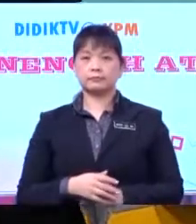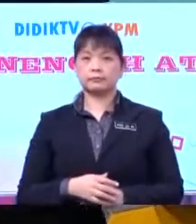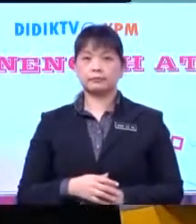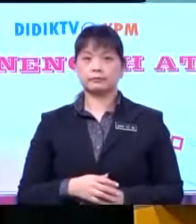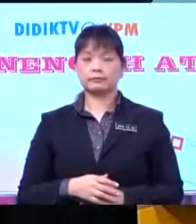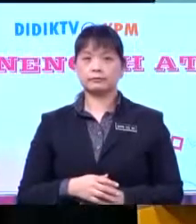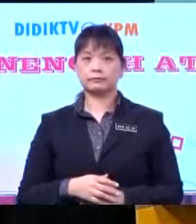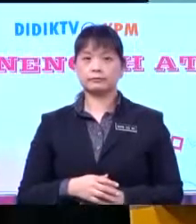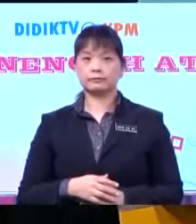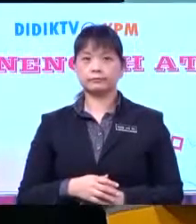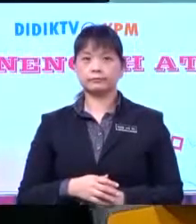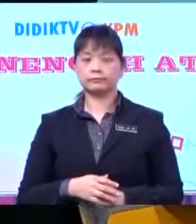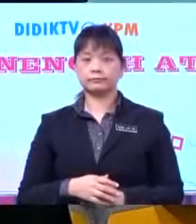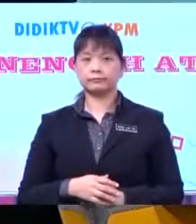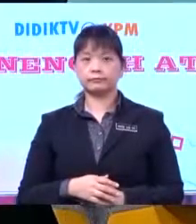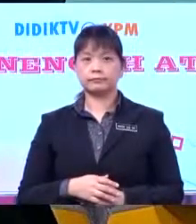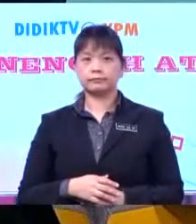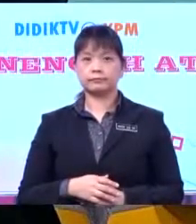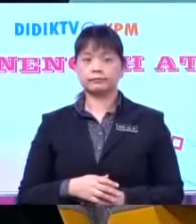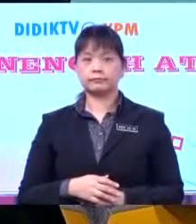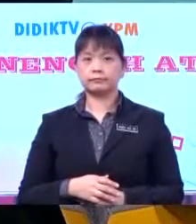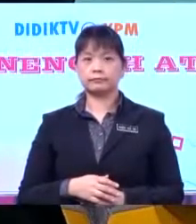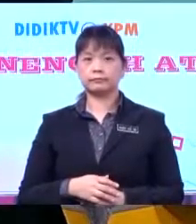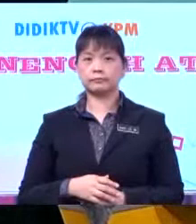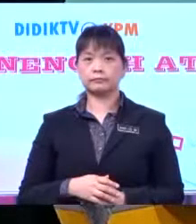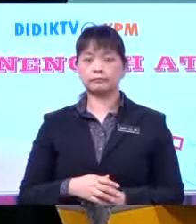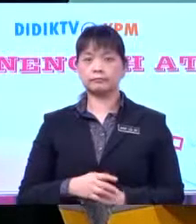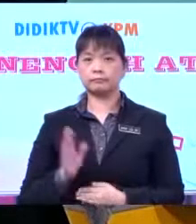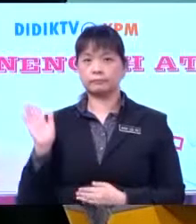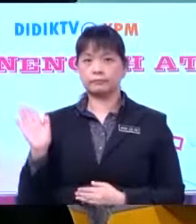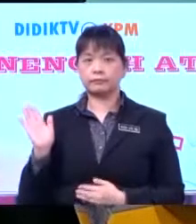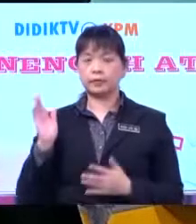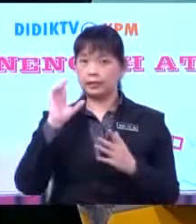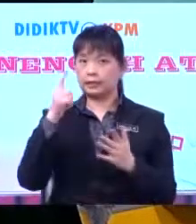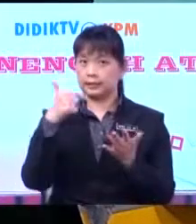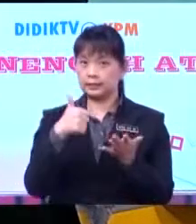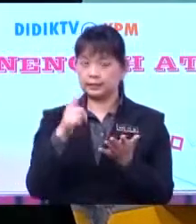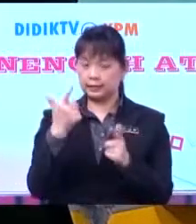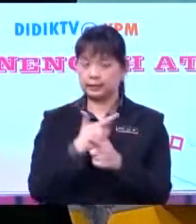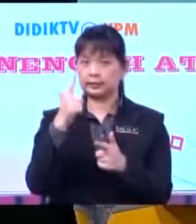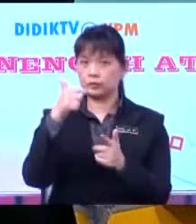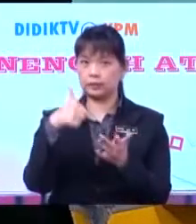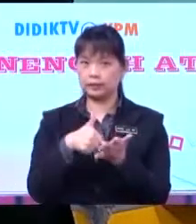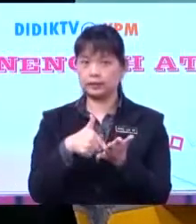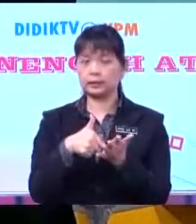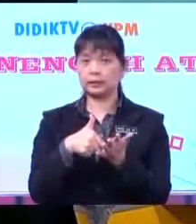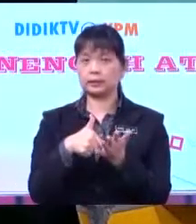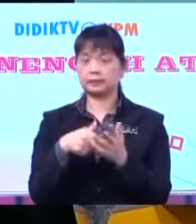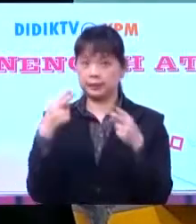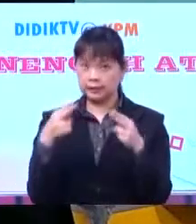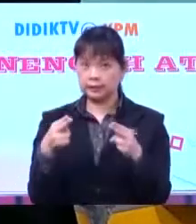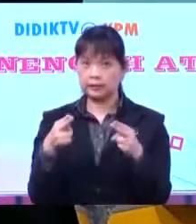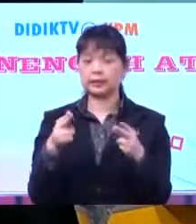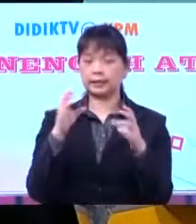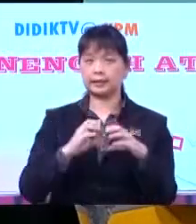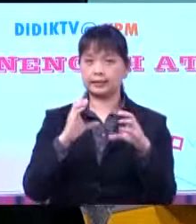5406 20-sin dan = 4 32 KB sekali deh tidak hilangkan pindah pindah pindah memindah